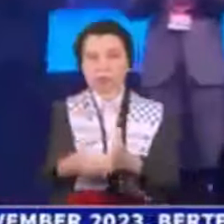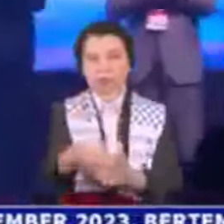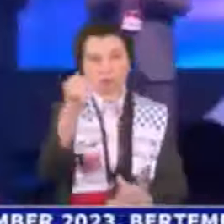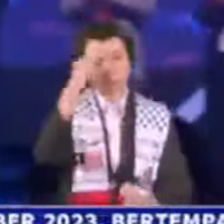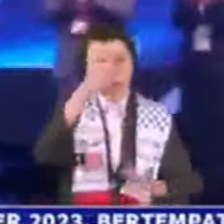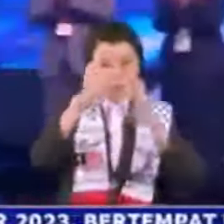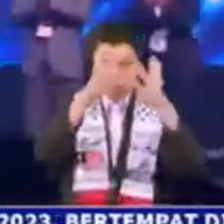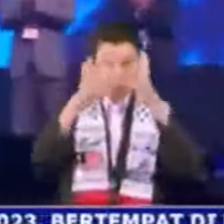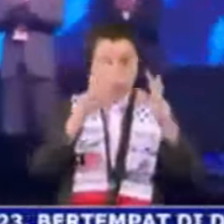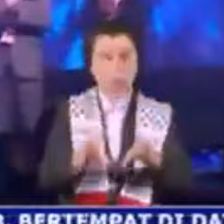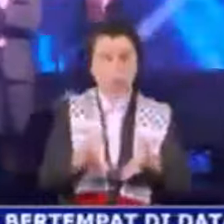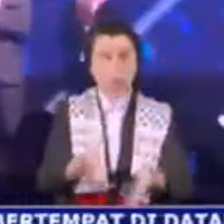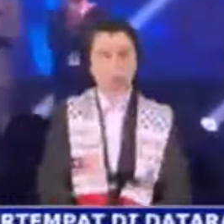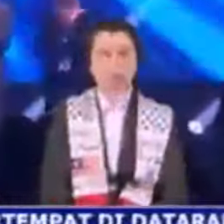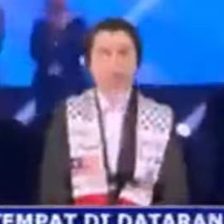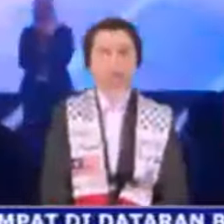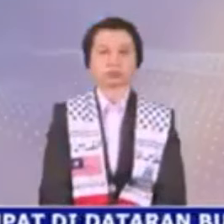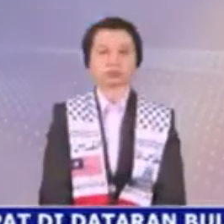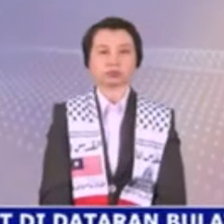inovasi.